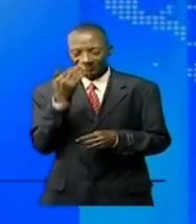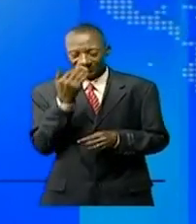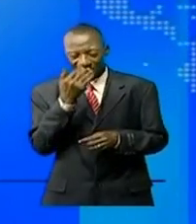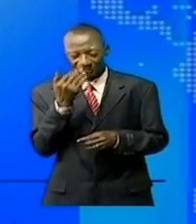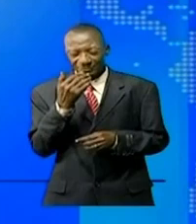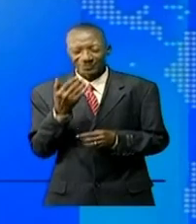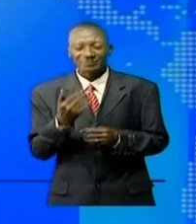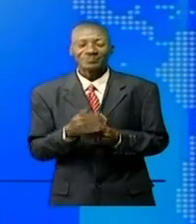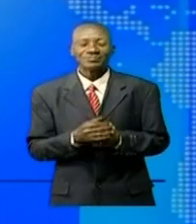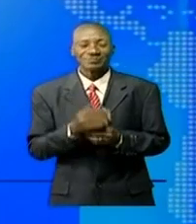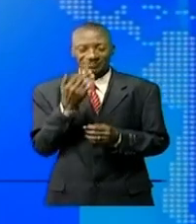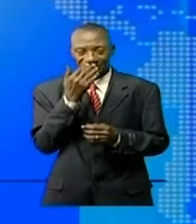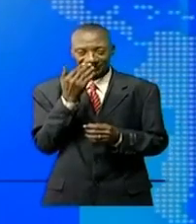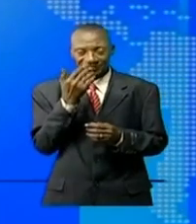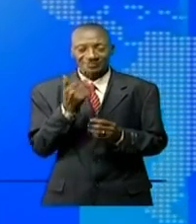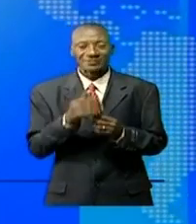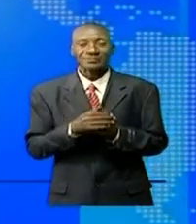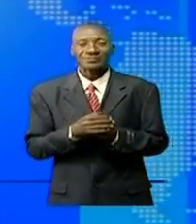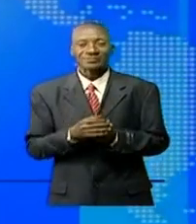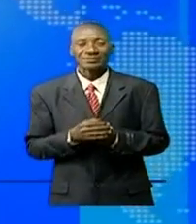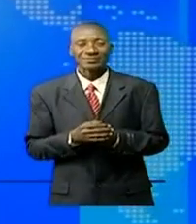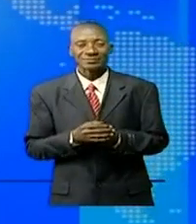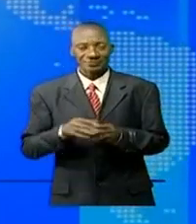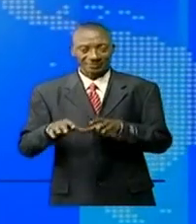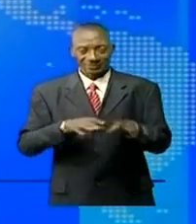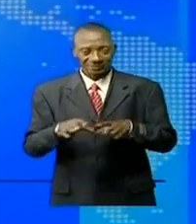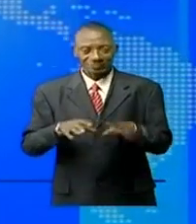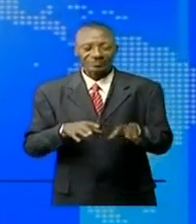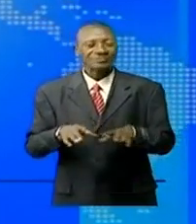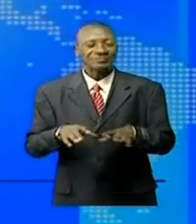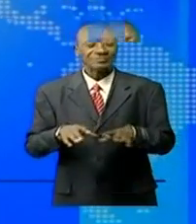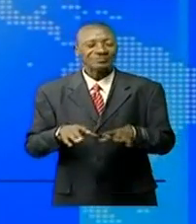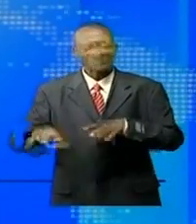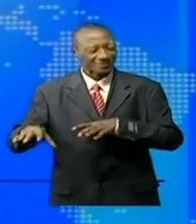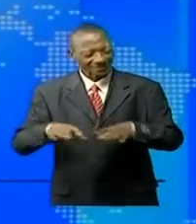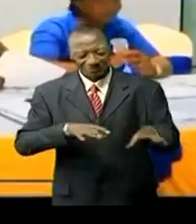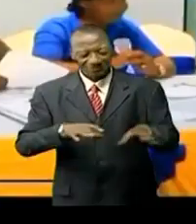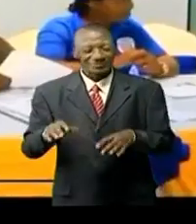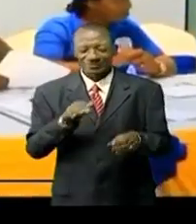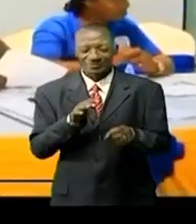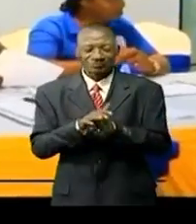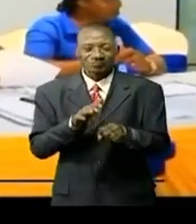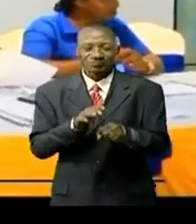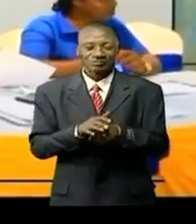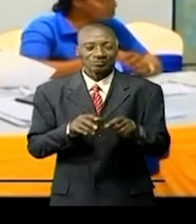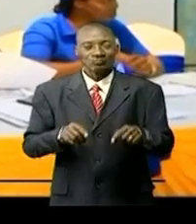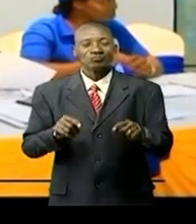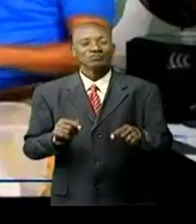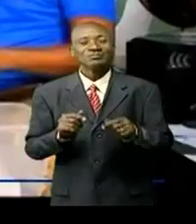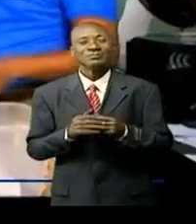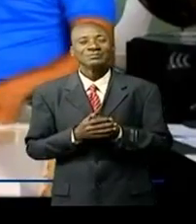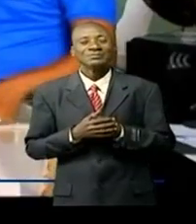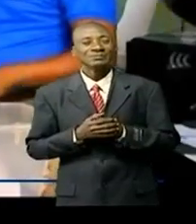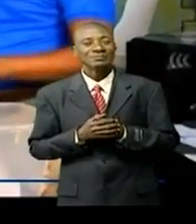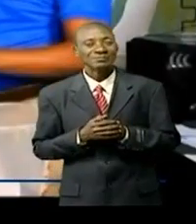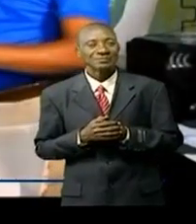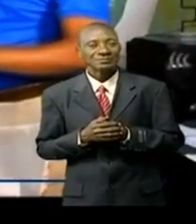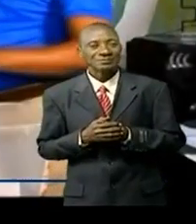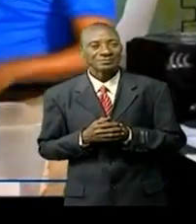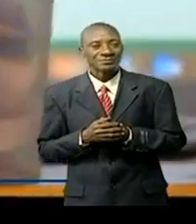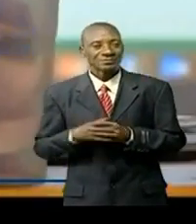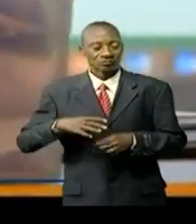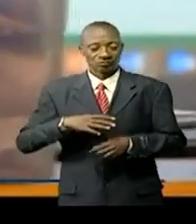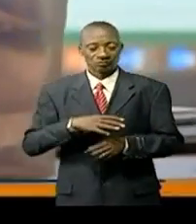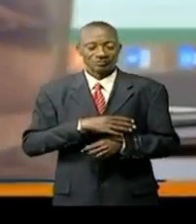il y a l'installation du nouveau bureau du SINAMED. Un reportage de Rondé Panda. L'élection du nouveau bureau du SINAMED, syndicat national